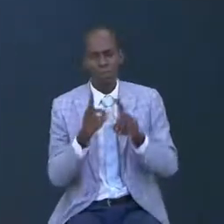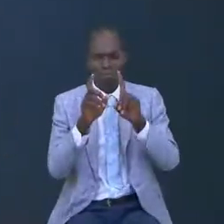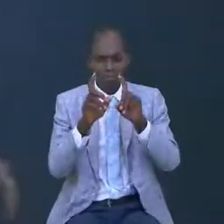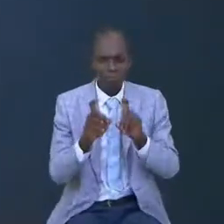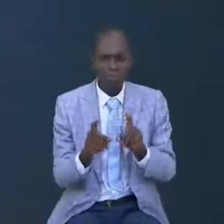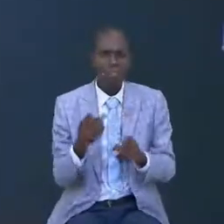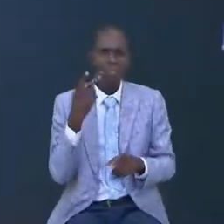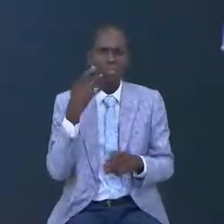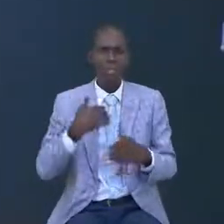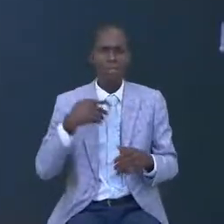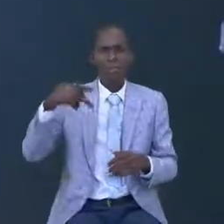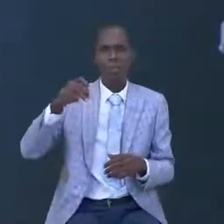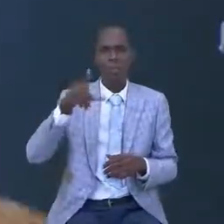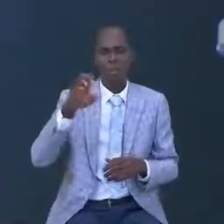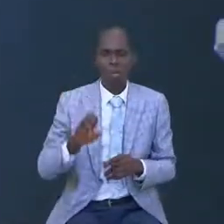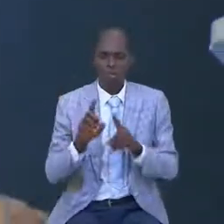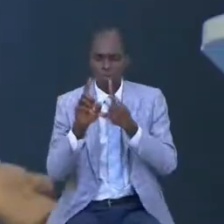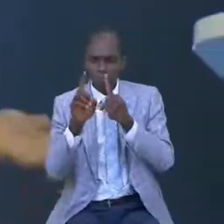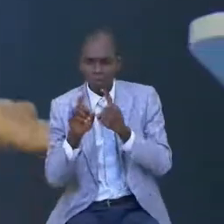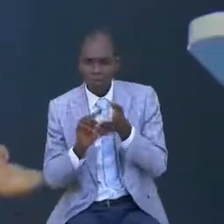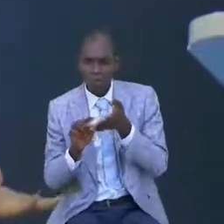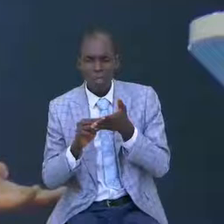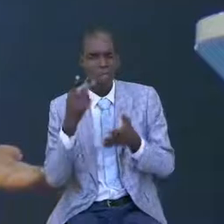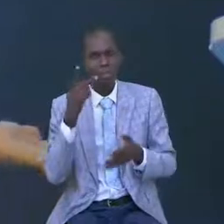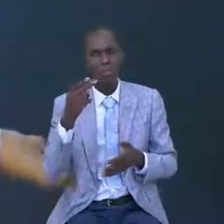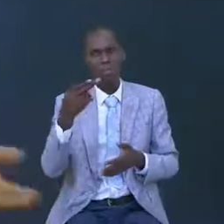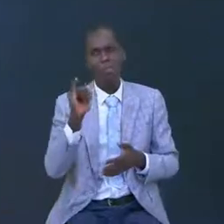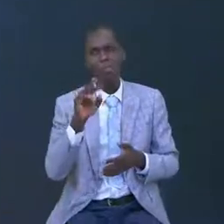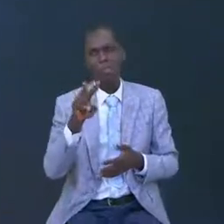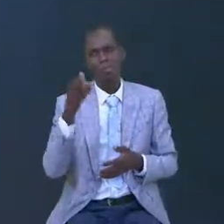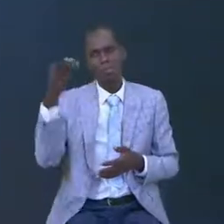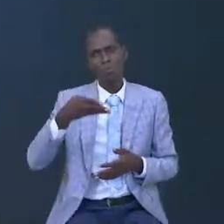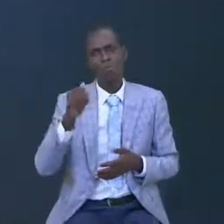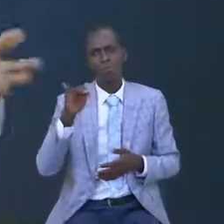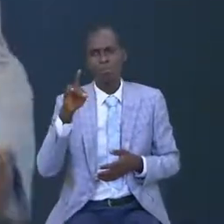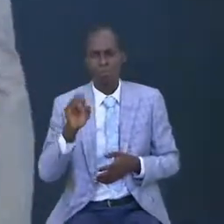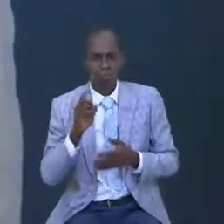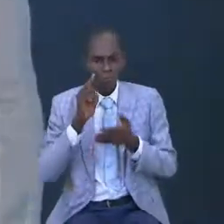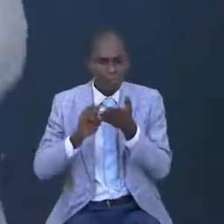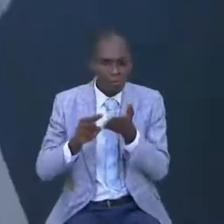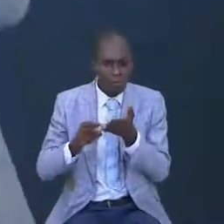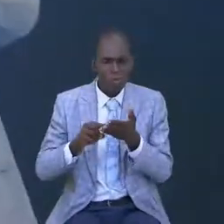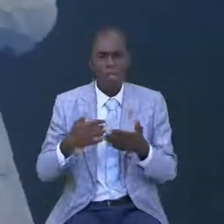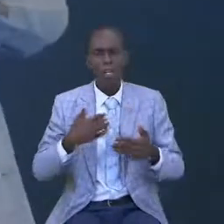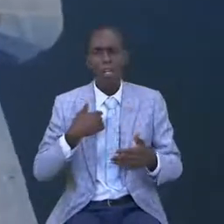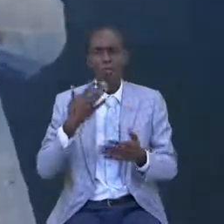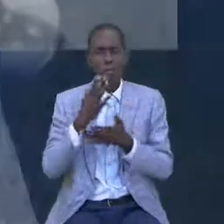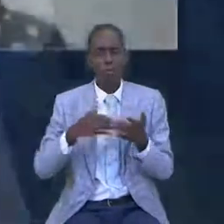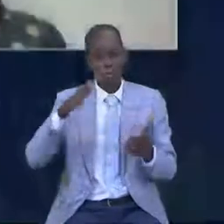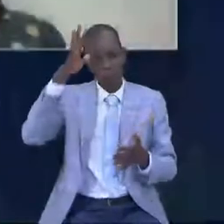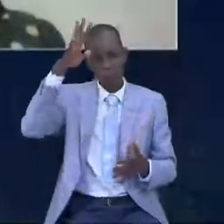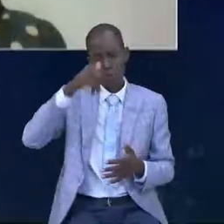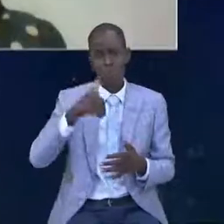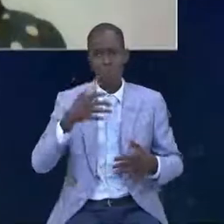que ce diagnostic, qu'il y a l'hémorroïde, il y a l'hypertension, il y a le VIH, et il y a la